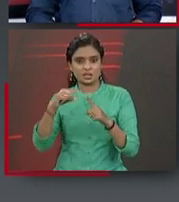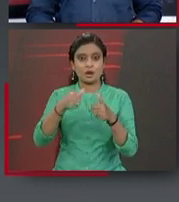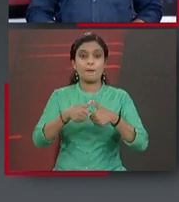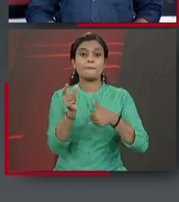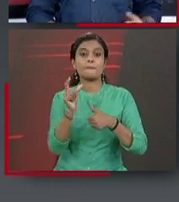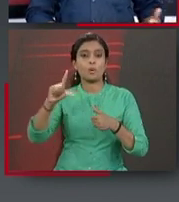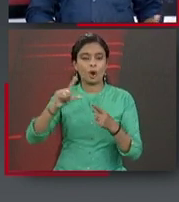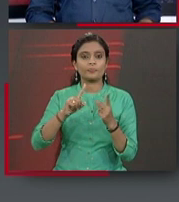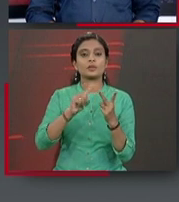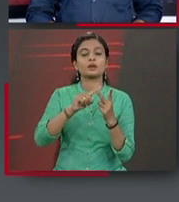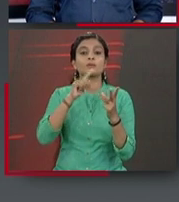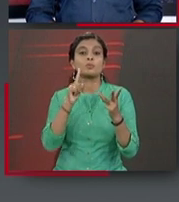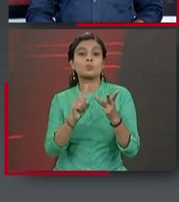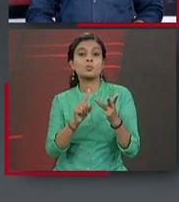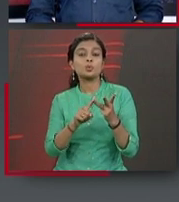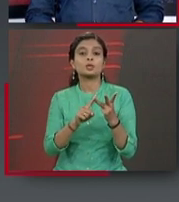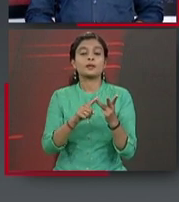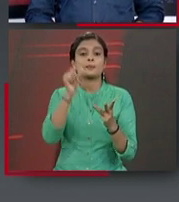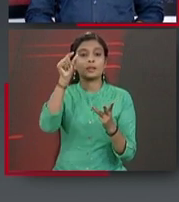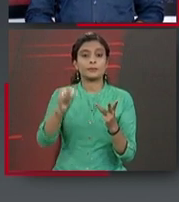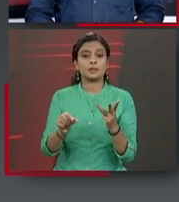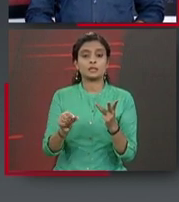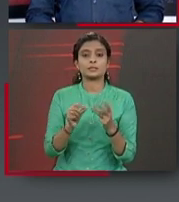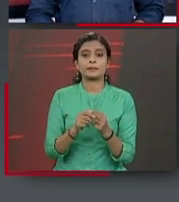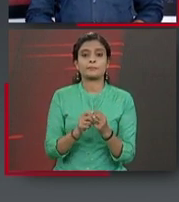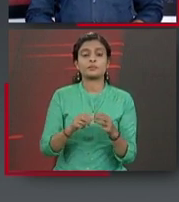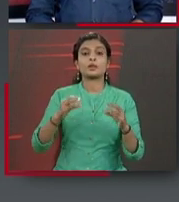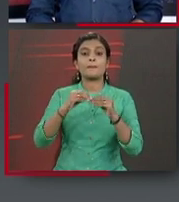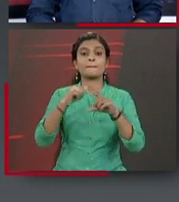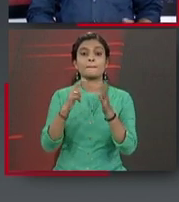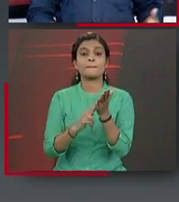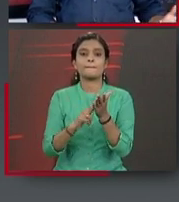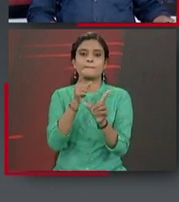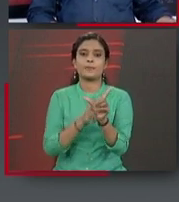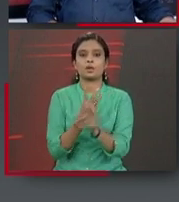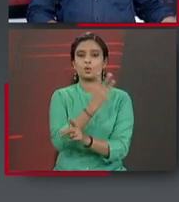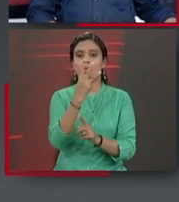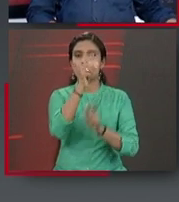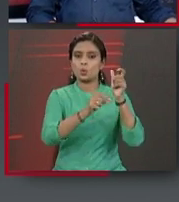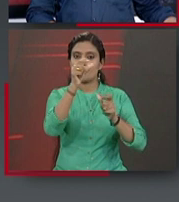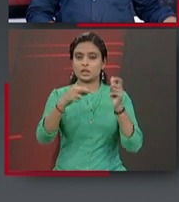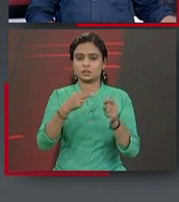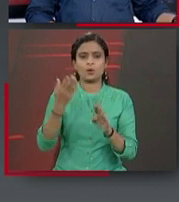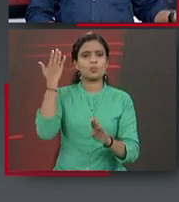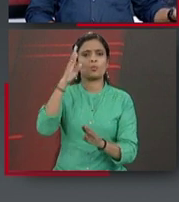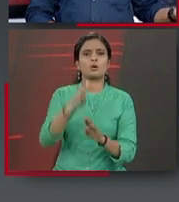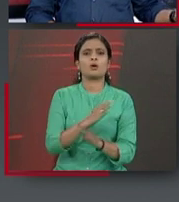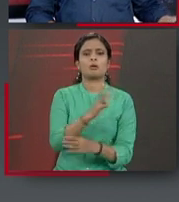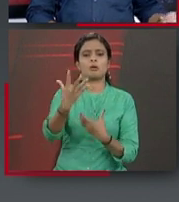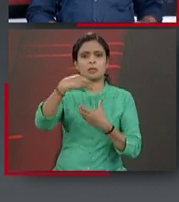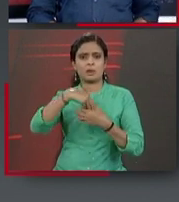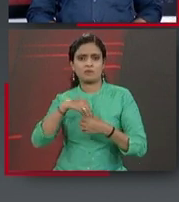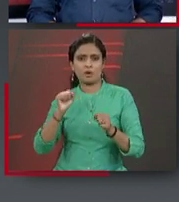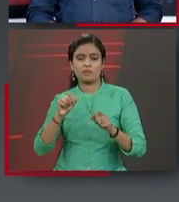പ്രതിയാണ് കടവന്ത്ര പള്ളി വികാരി കൂടിയായിട്ടുള്ള ഫാദർ ബെന്നി മാരാമ്പറമ്പിൽ. അദ്ദേഹം നേരത്തെ സഭ ഉണ്ടാക്കിയിട്ടുള്ള ഒരു